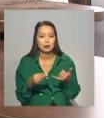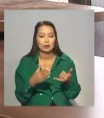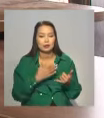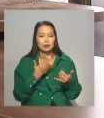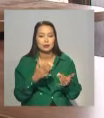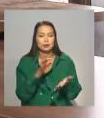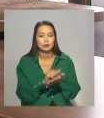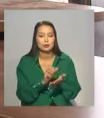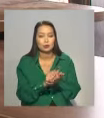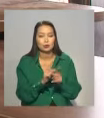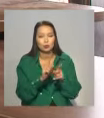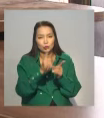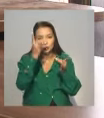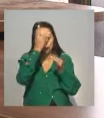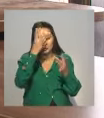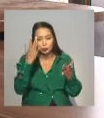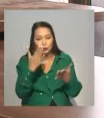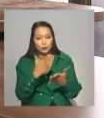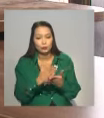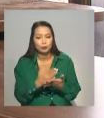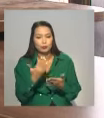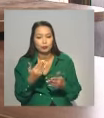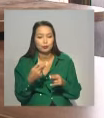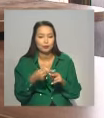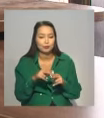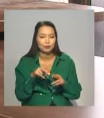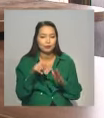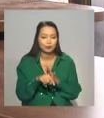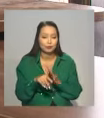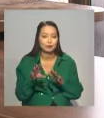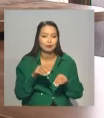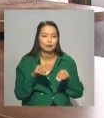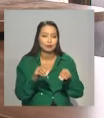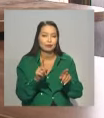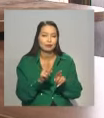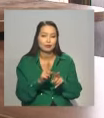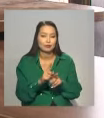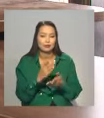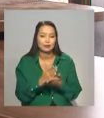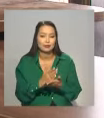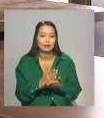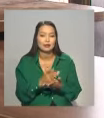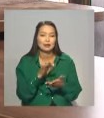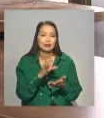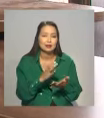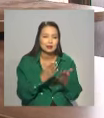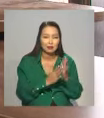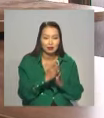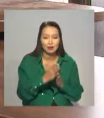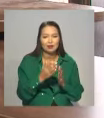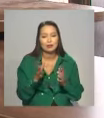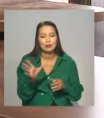заняты под какими культурами? Весь хлопок мы где получаем? На орошении. Рис на орошении.